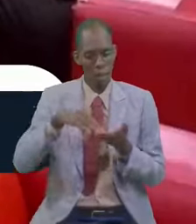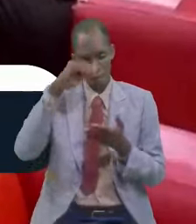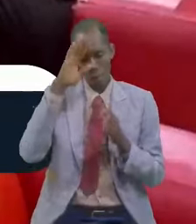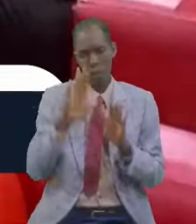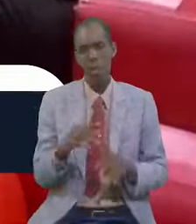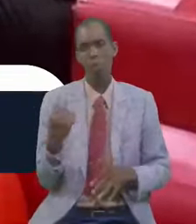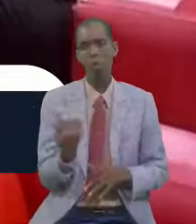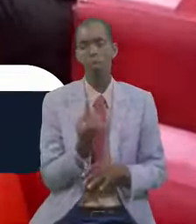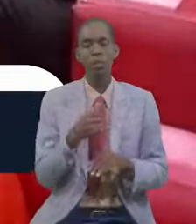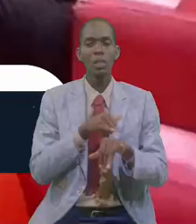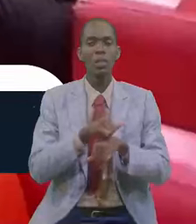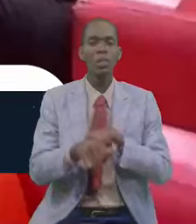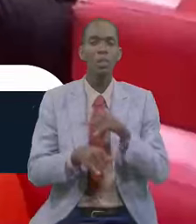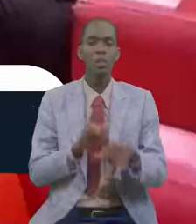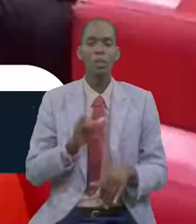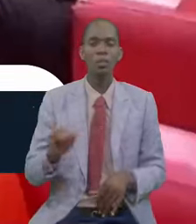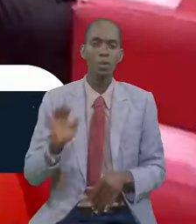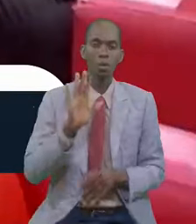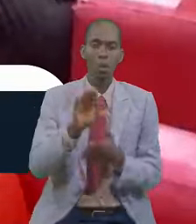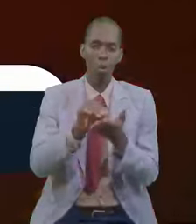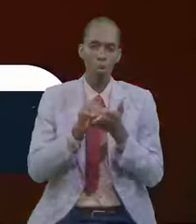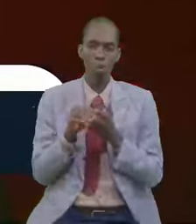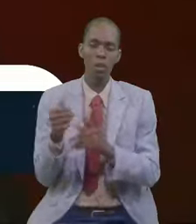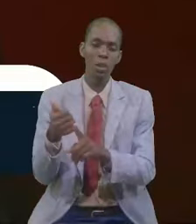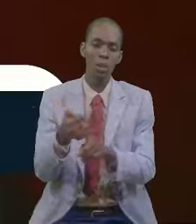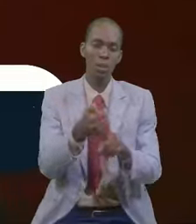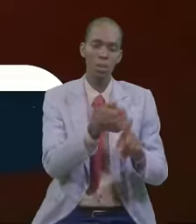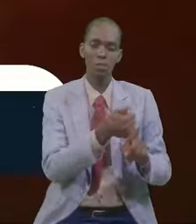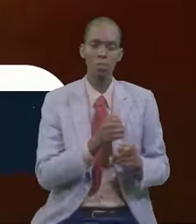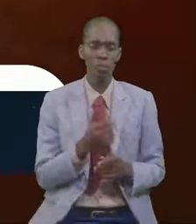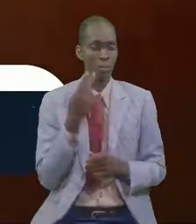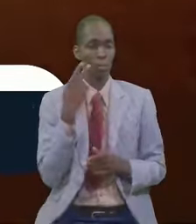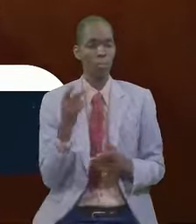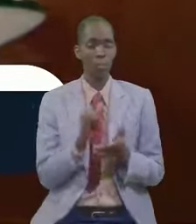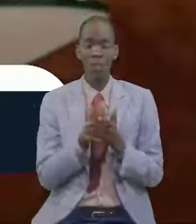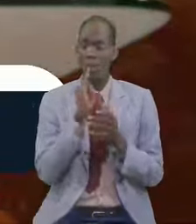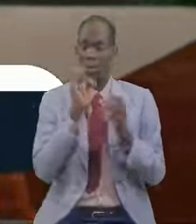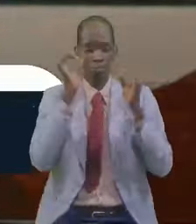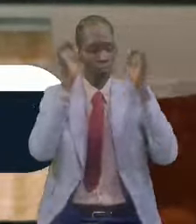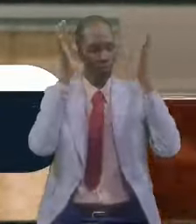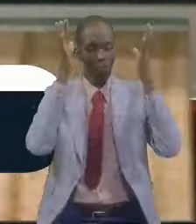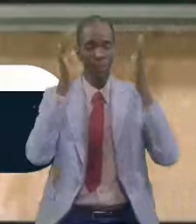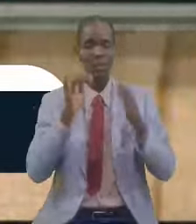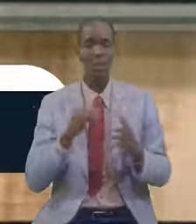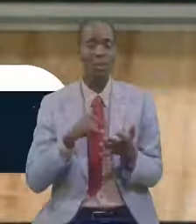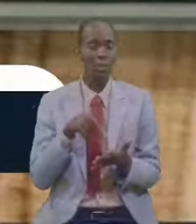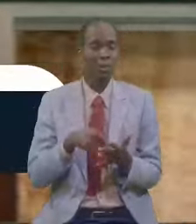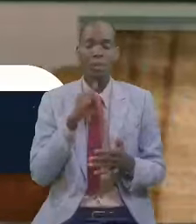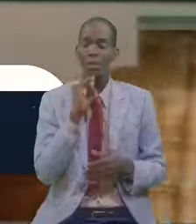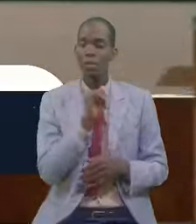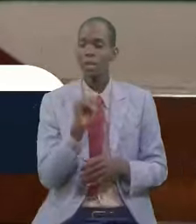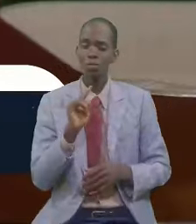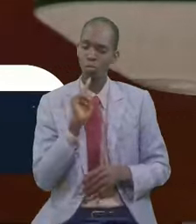en vous trompant vous-même par de faux raisonnements. N'est-ce pas terrible? N'est-ce pas